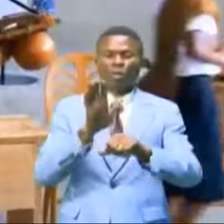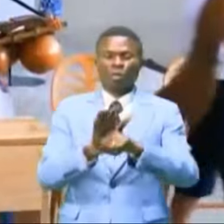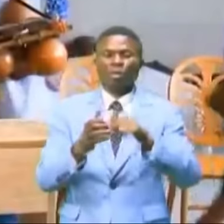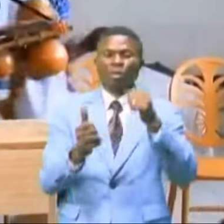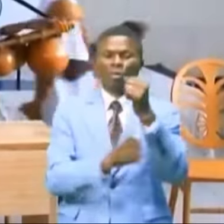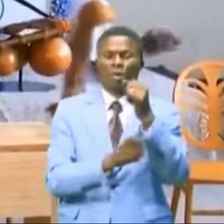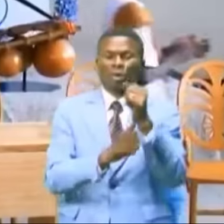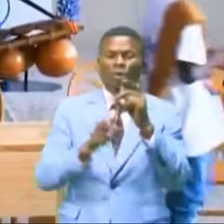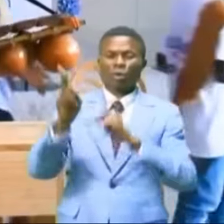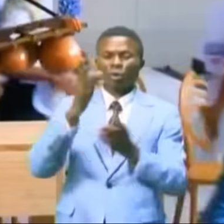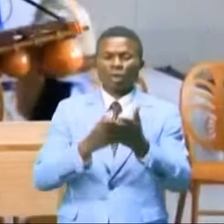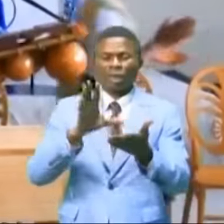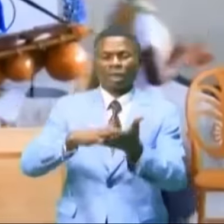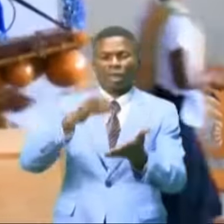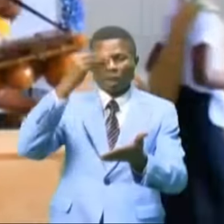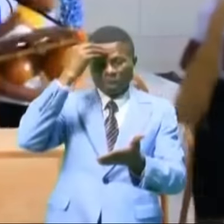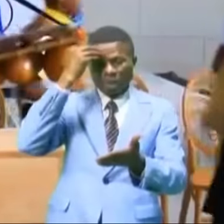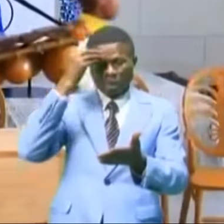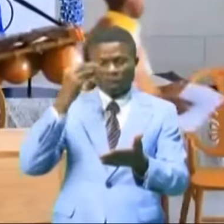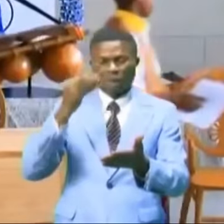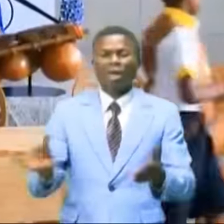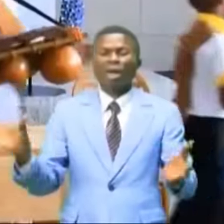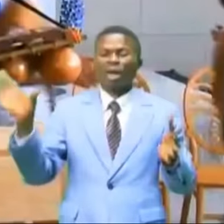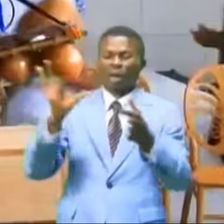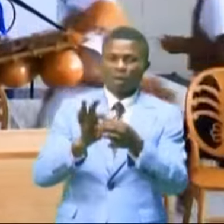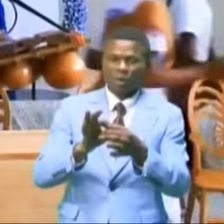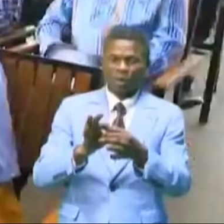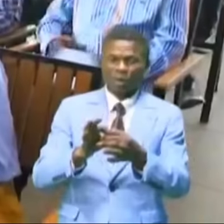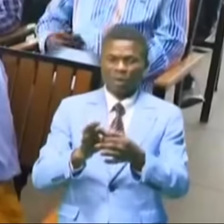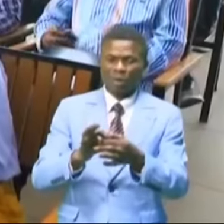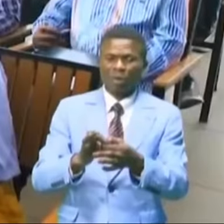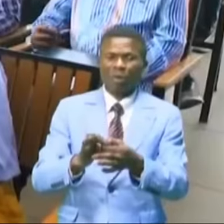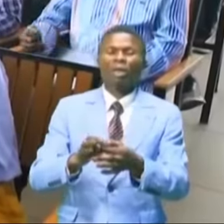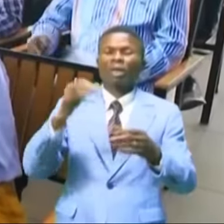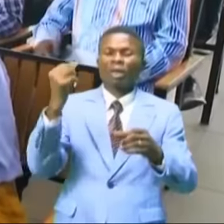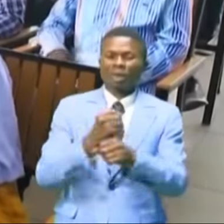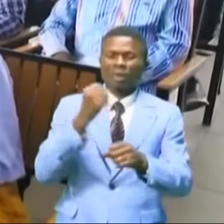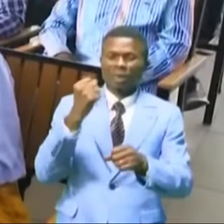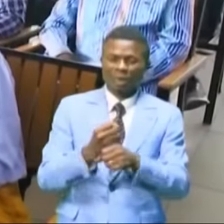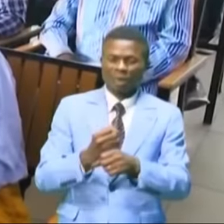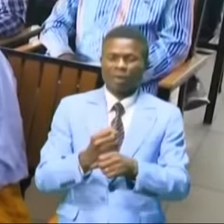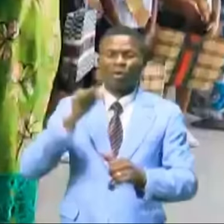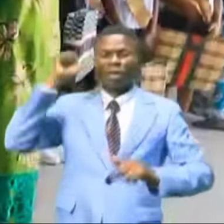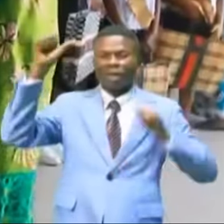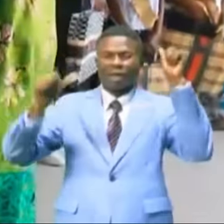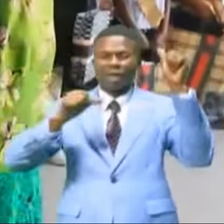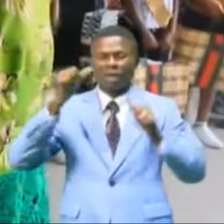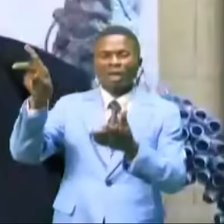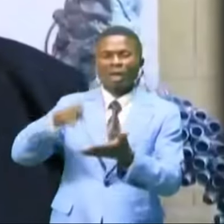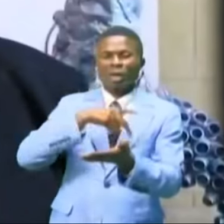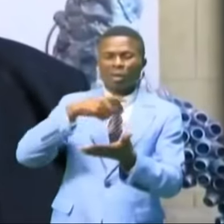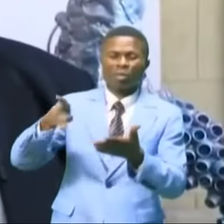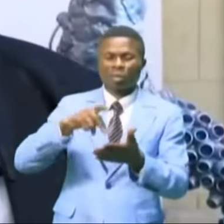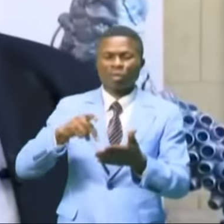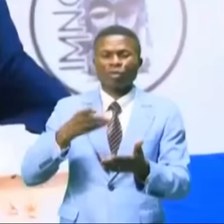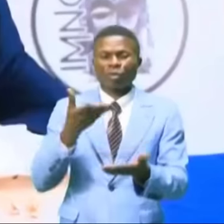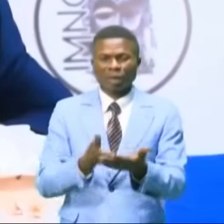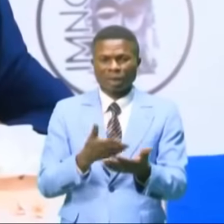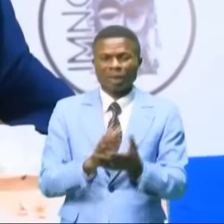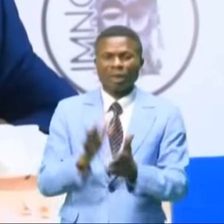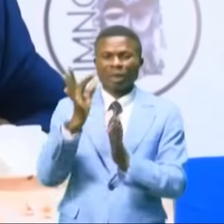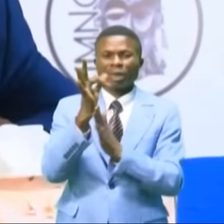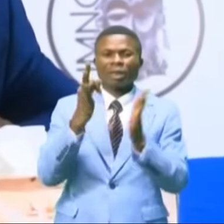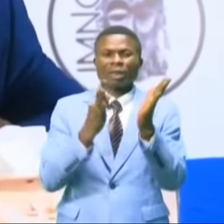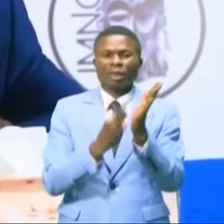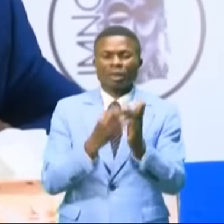public. Les élèves y étaient associés activement à travers quelques scénettes et autres spectacles. Le 18 mai est